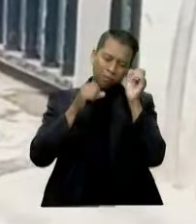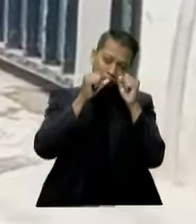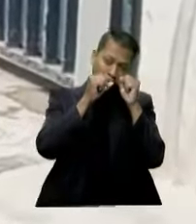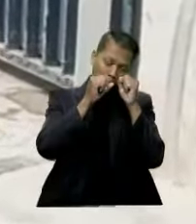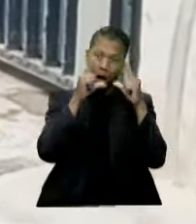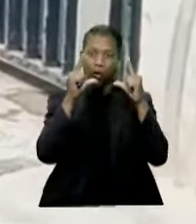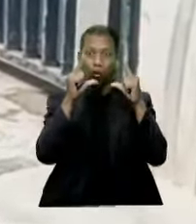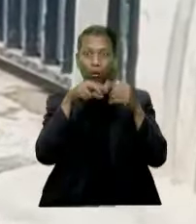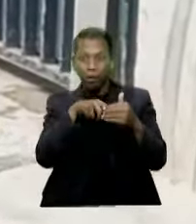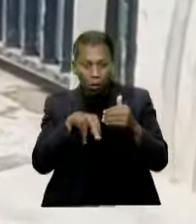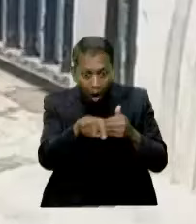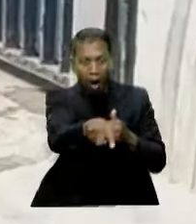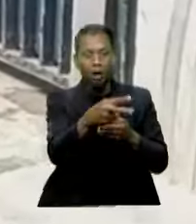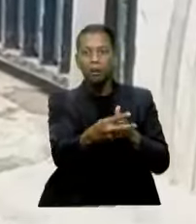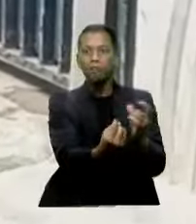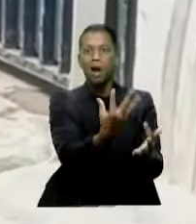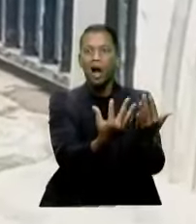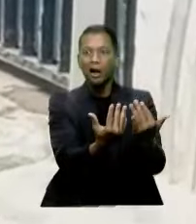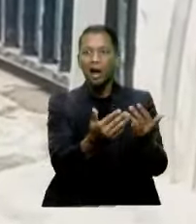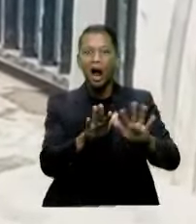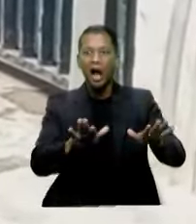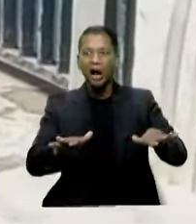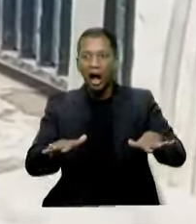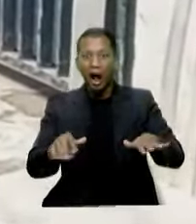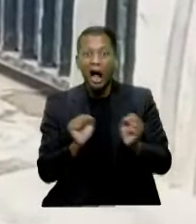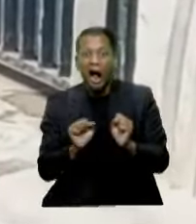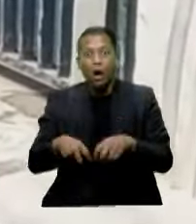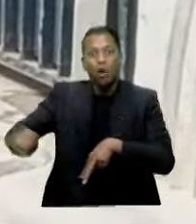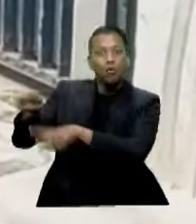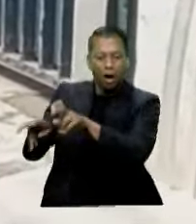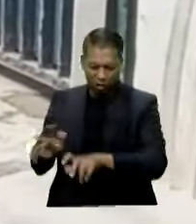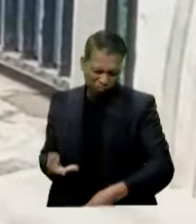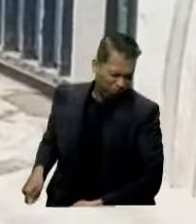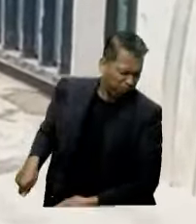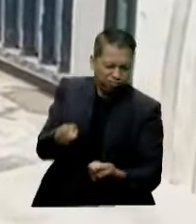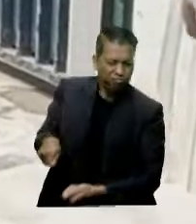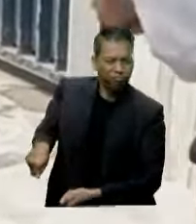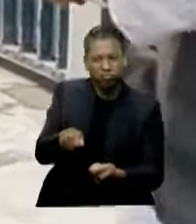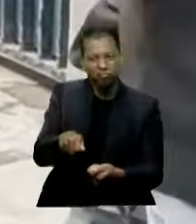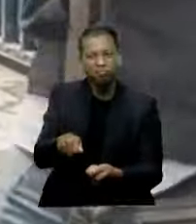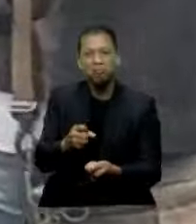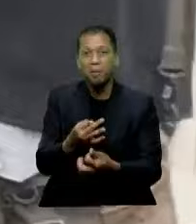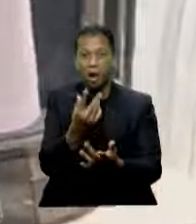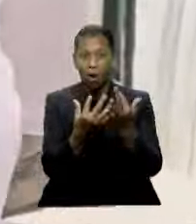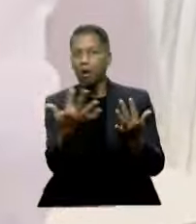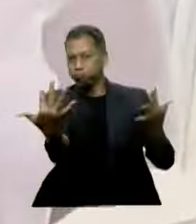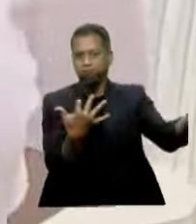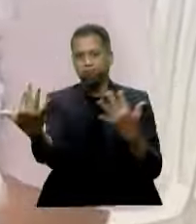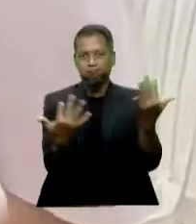api. Anak-anak saya keluar, langsung disiram-siramin. Terus warga juga ada sebagian yang datang, bantu